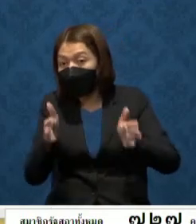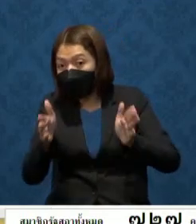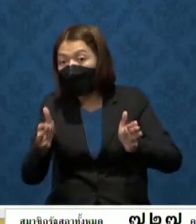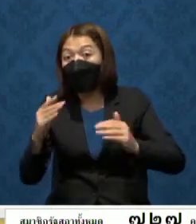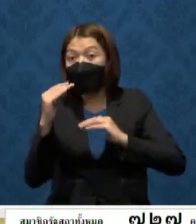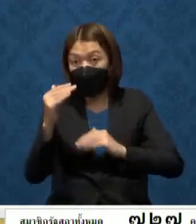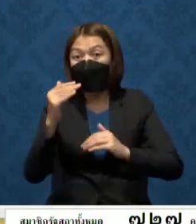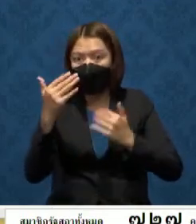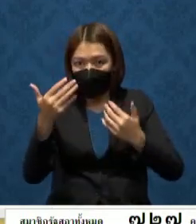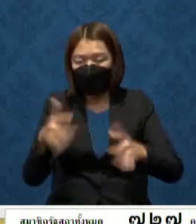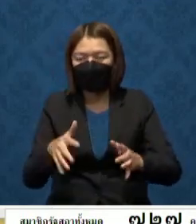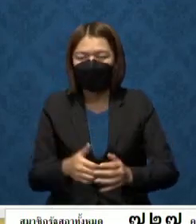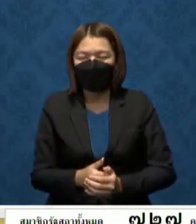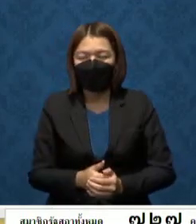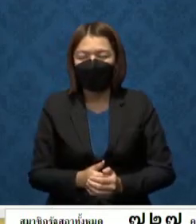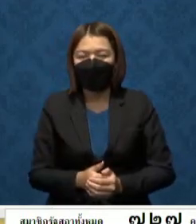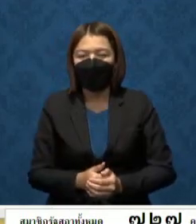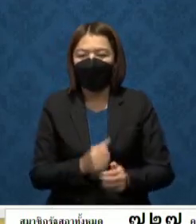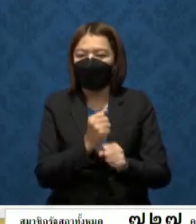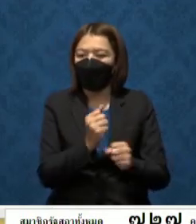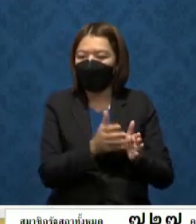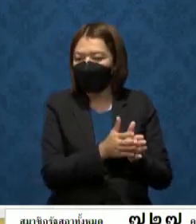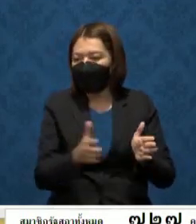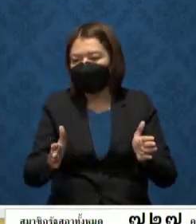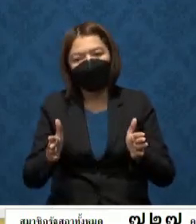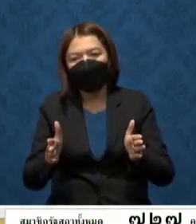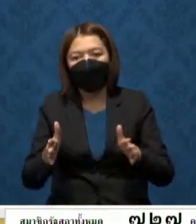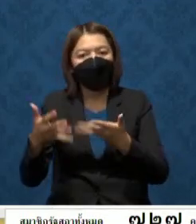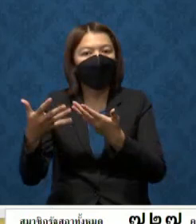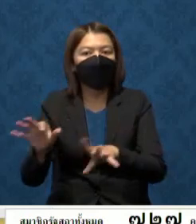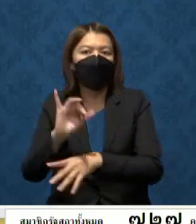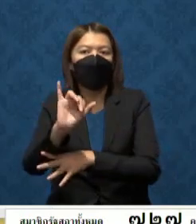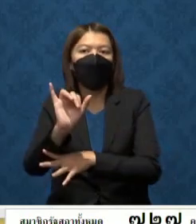ศนศนัศันนศนศst